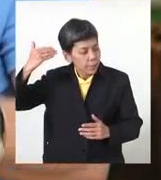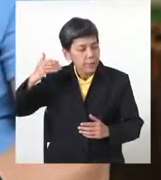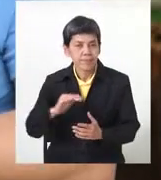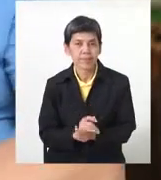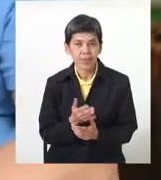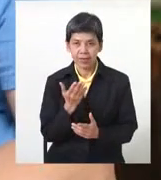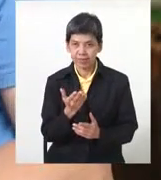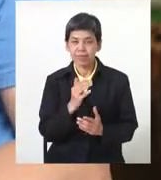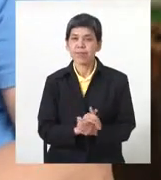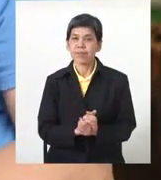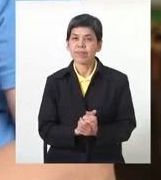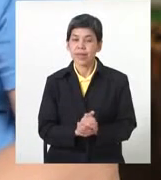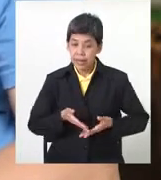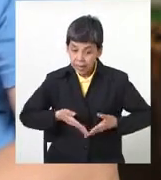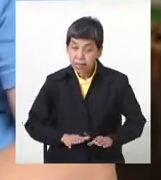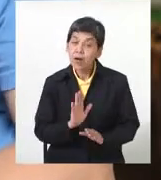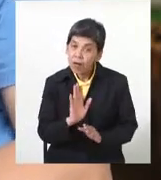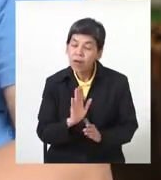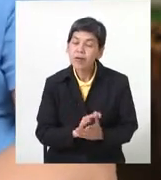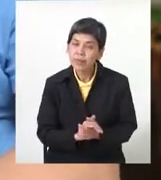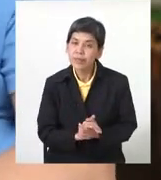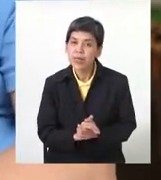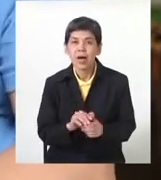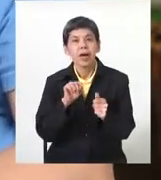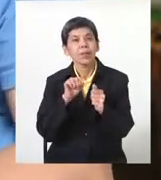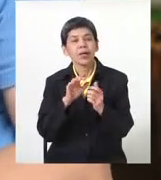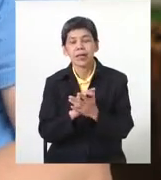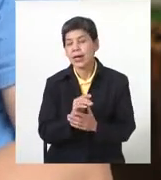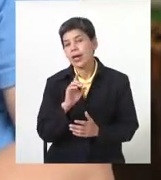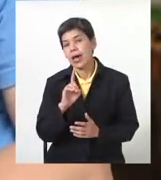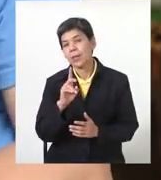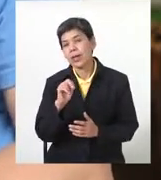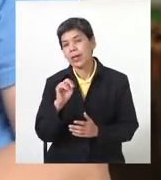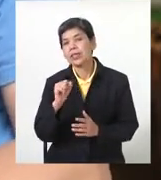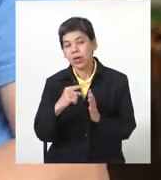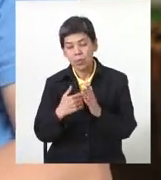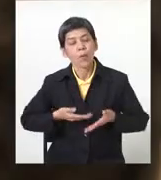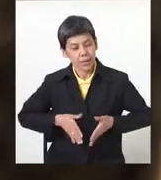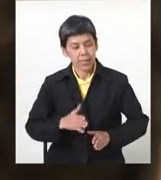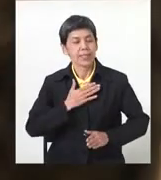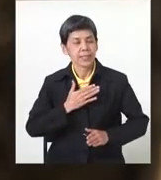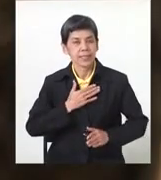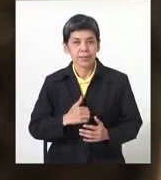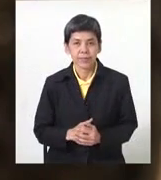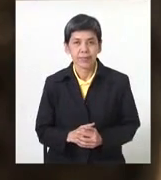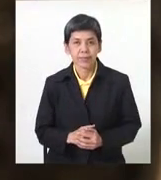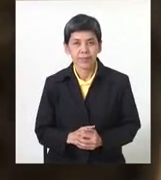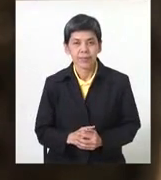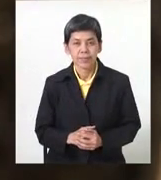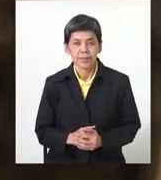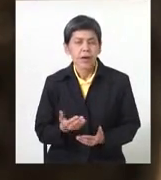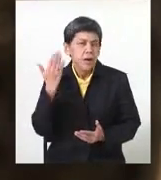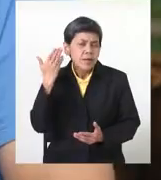นี้ย้อนกลับมาที่บ้านเกิดบ้านเกิดครับคือดำเนินสะดวกครับพี่เป็นคนที่นี่เหรอครับเกิดที่นี่เลยครับอาจารย์